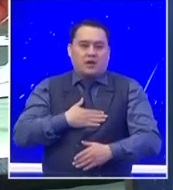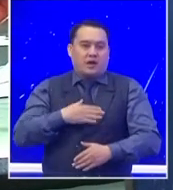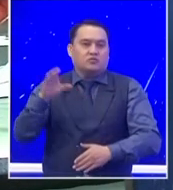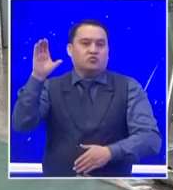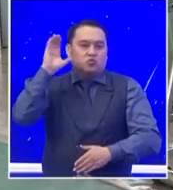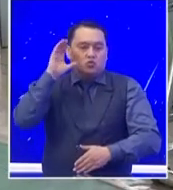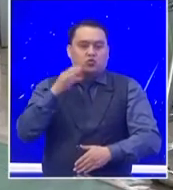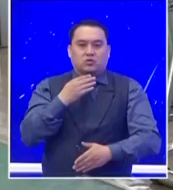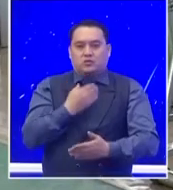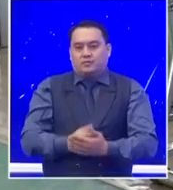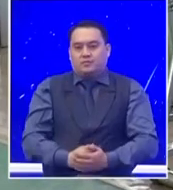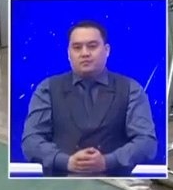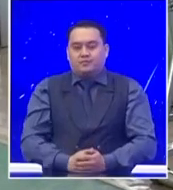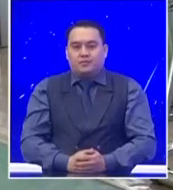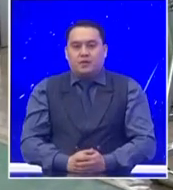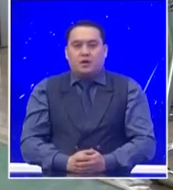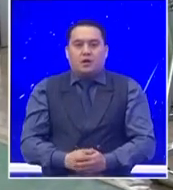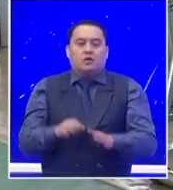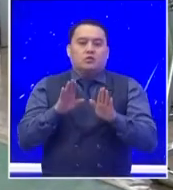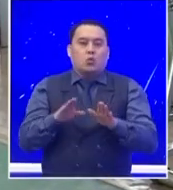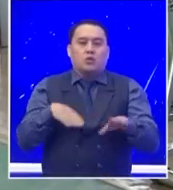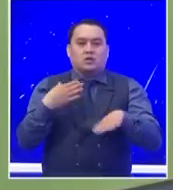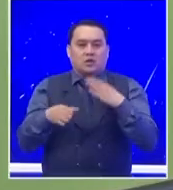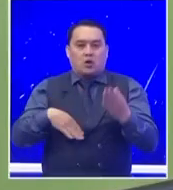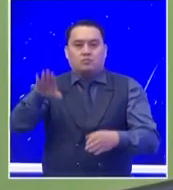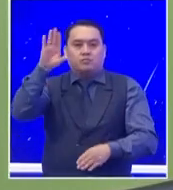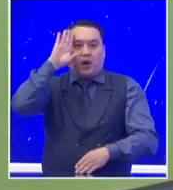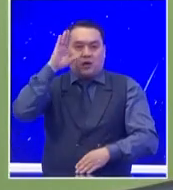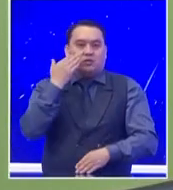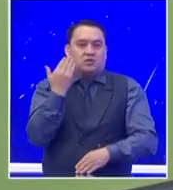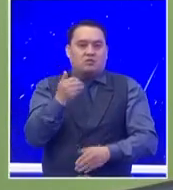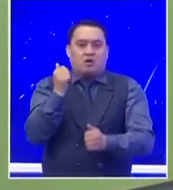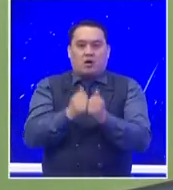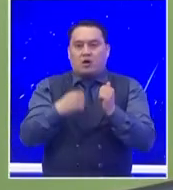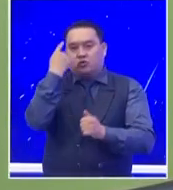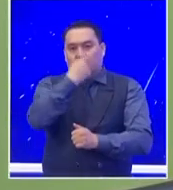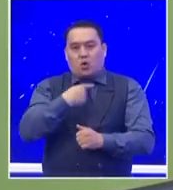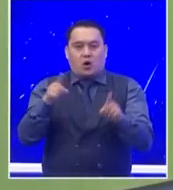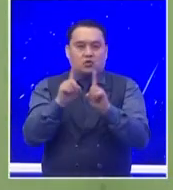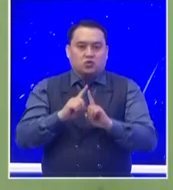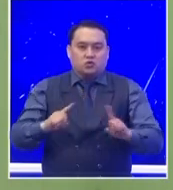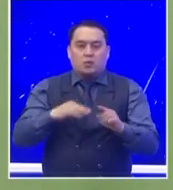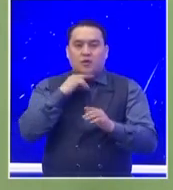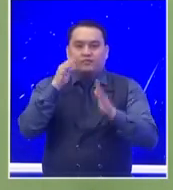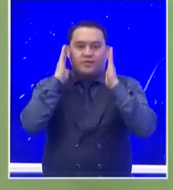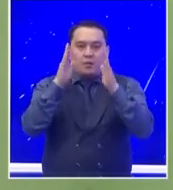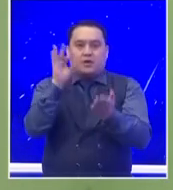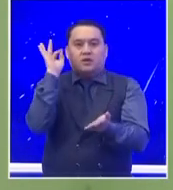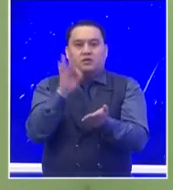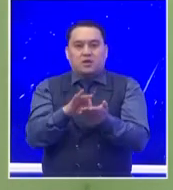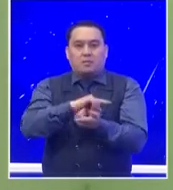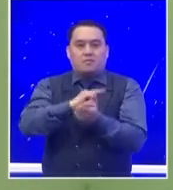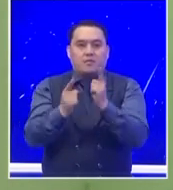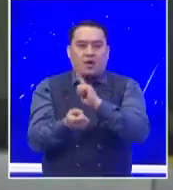отзывы. Тренирует Юлиана не только девушек, но и парней. Каждому клиенту у нее особый подход. Моя задача –